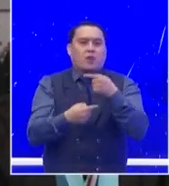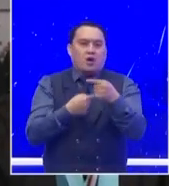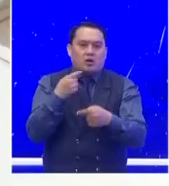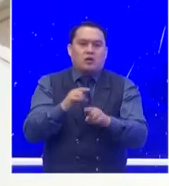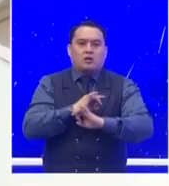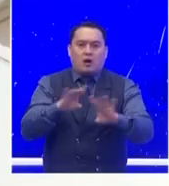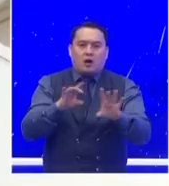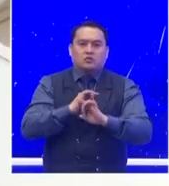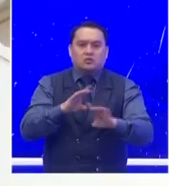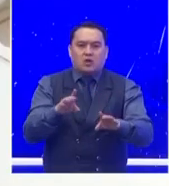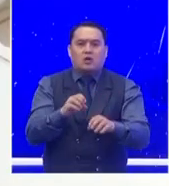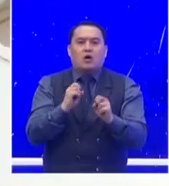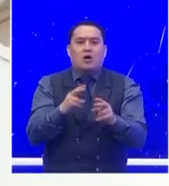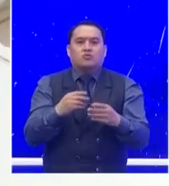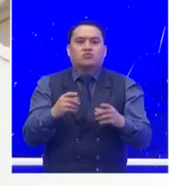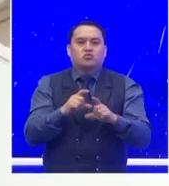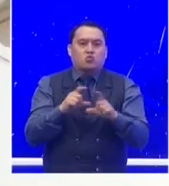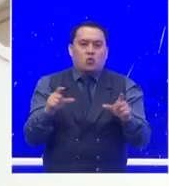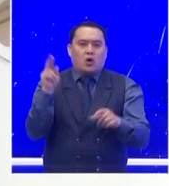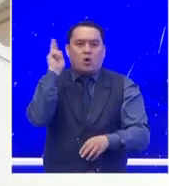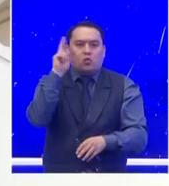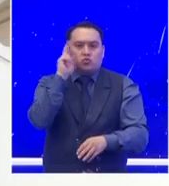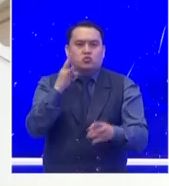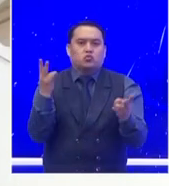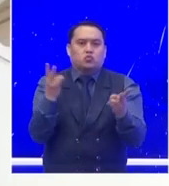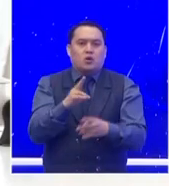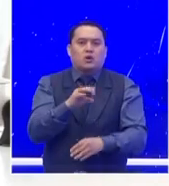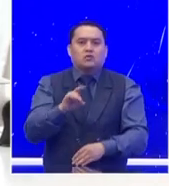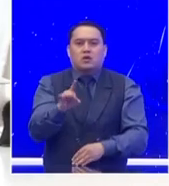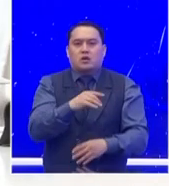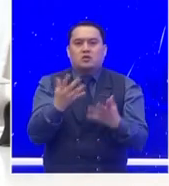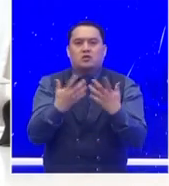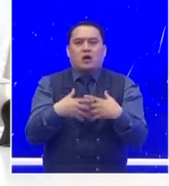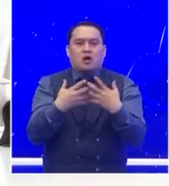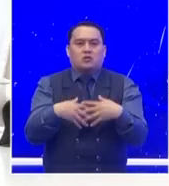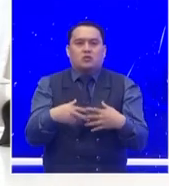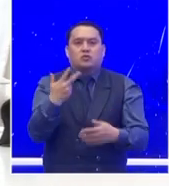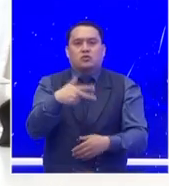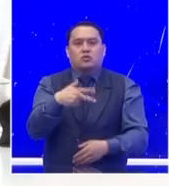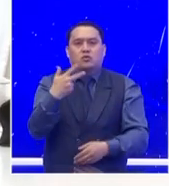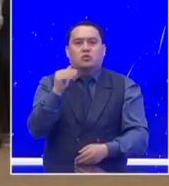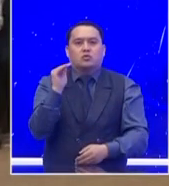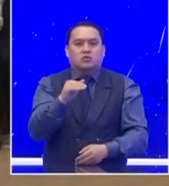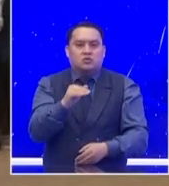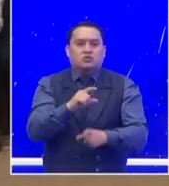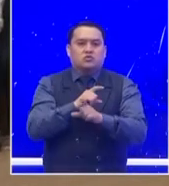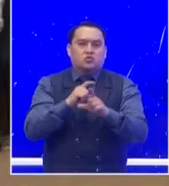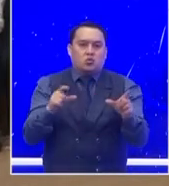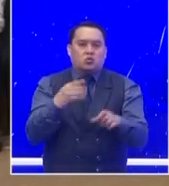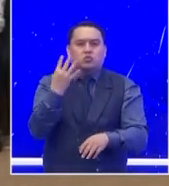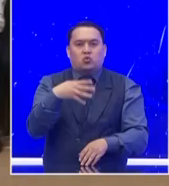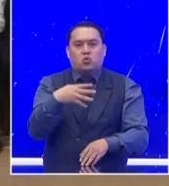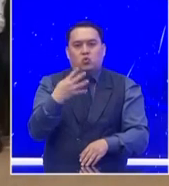рассказали о том, как проходили их школьные годы. Стоит отметить, в Карасайском районе насчитывается более 33 тысяч учеников. Среди